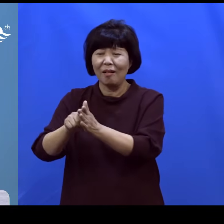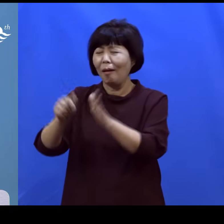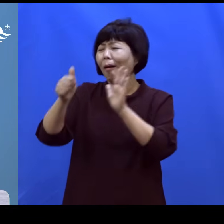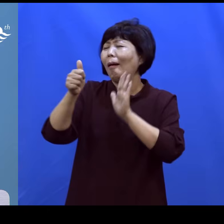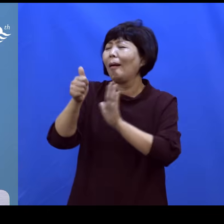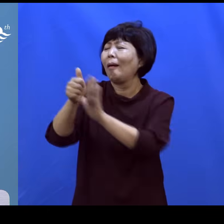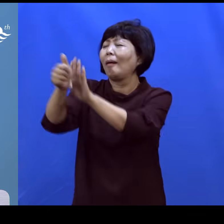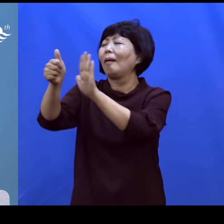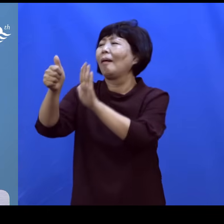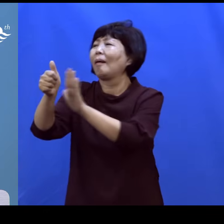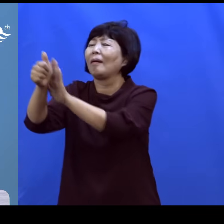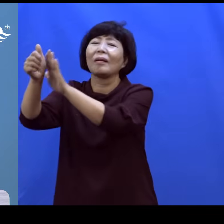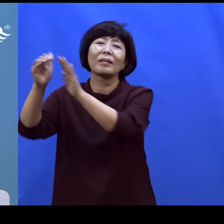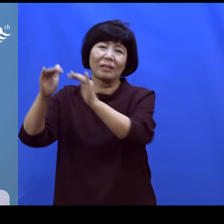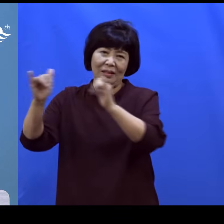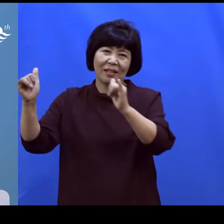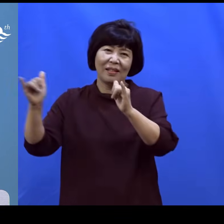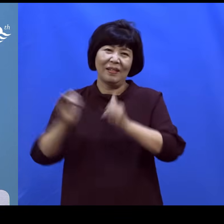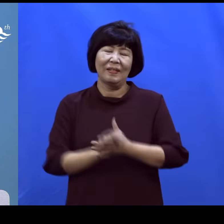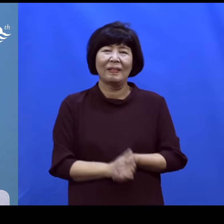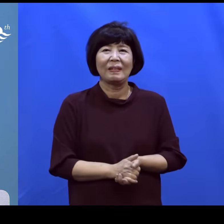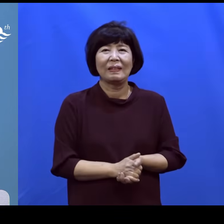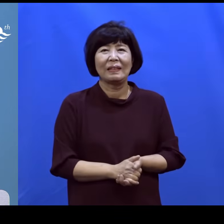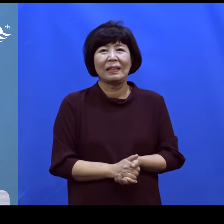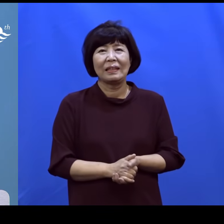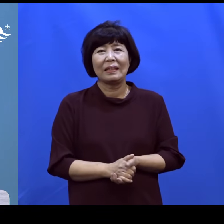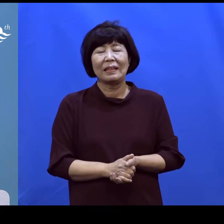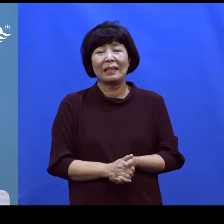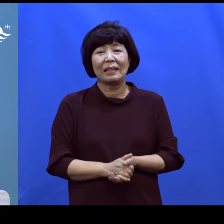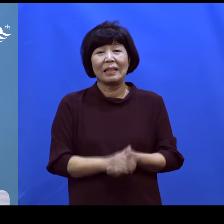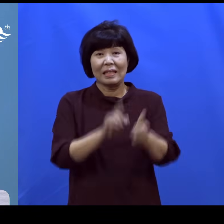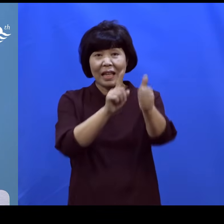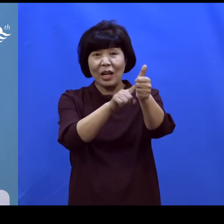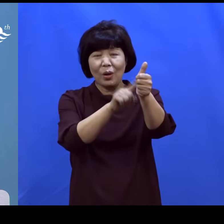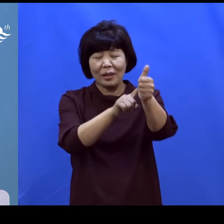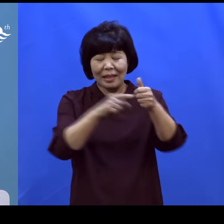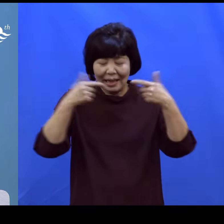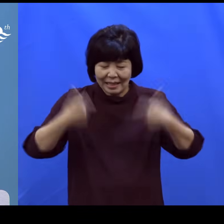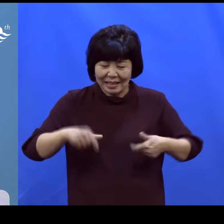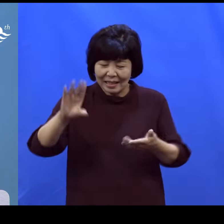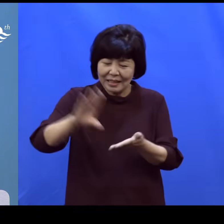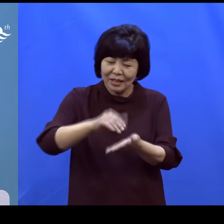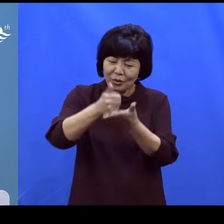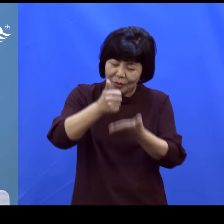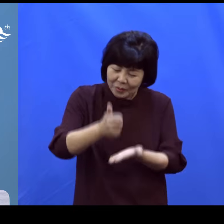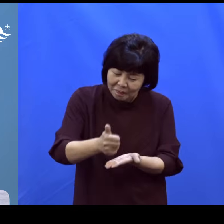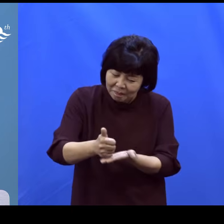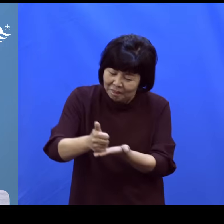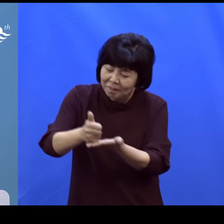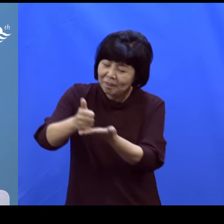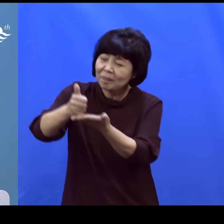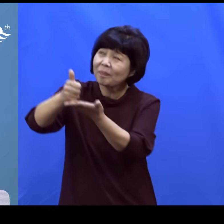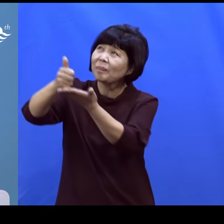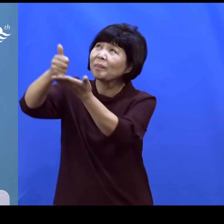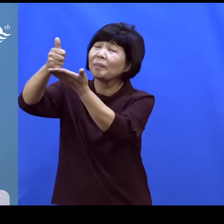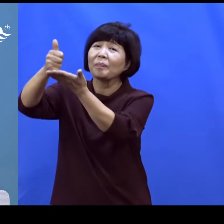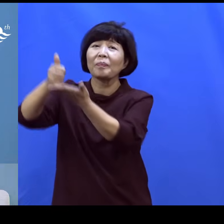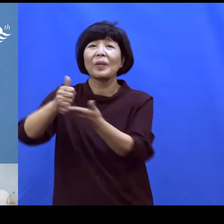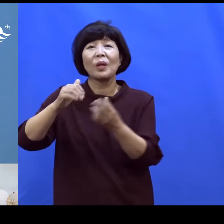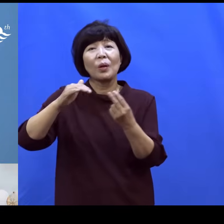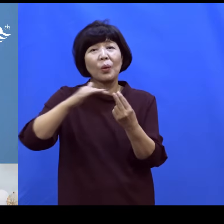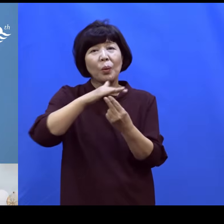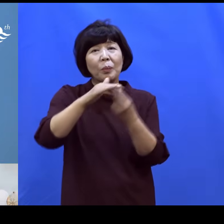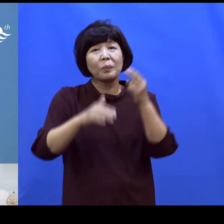위해서 자기가 태어났다는 것입니다. 그래서 세례 요한은 늘 그리스도를 높이는데 유명한 구절이 있죠. 여러분, 요한복음 3장 30절에